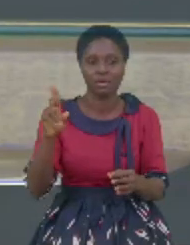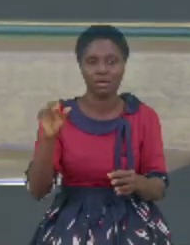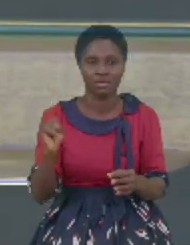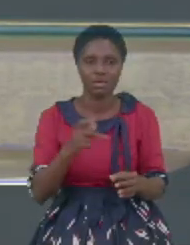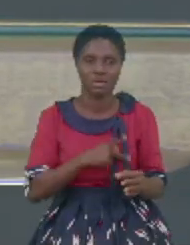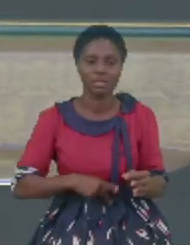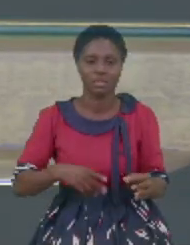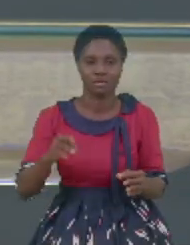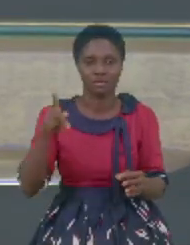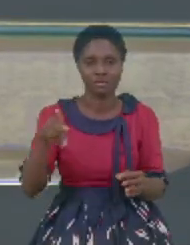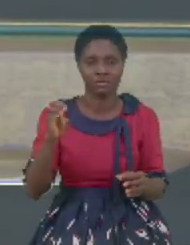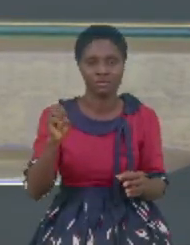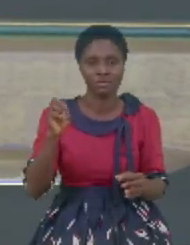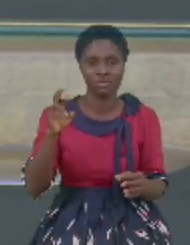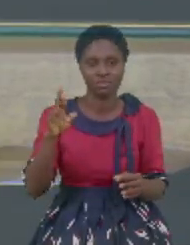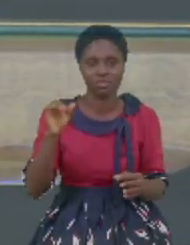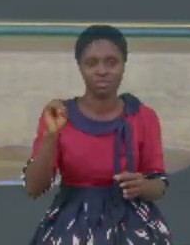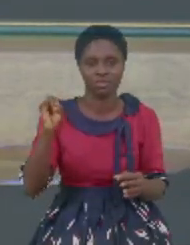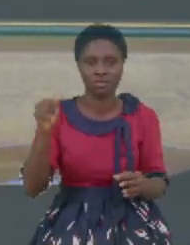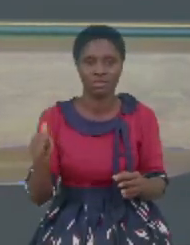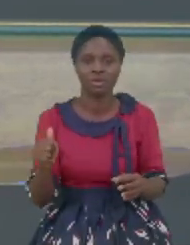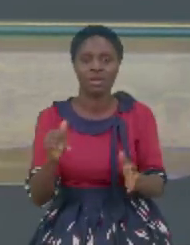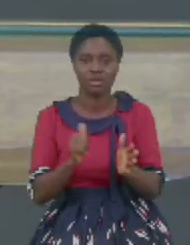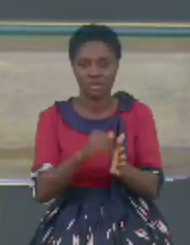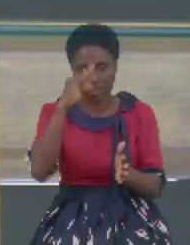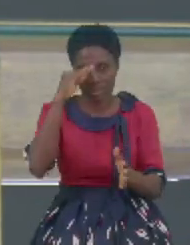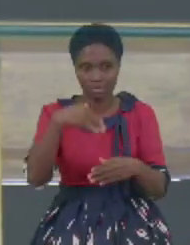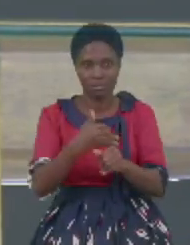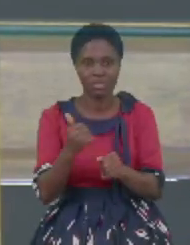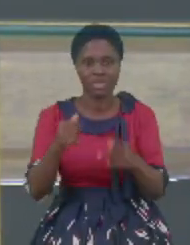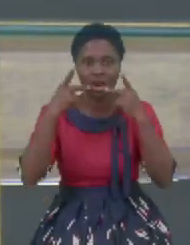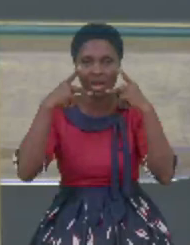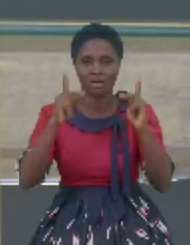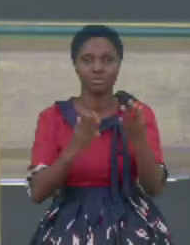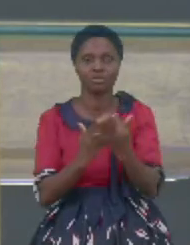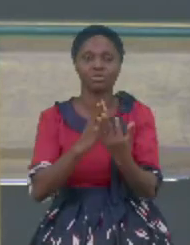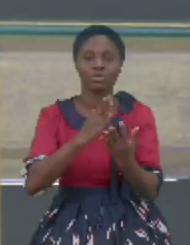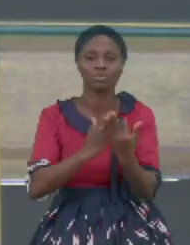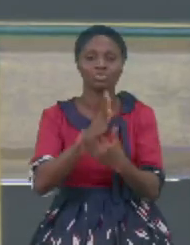et par écrit cette publication dans tout son royaume.